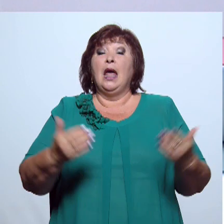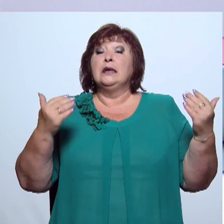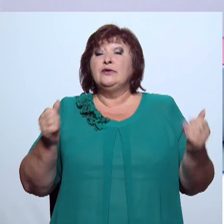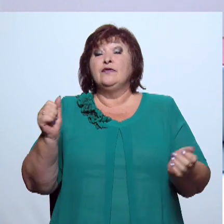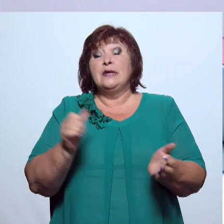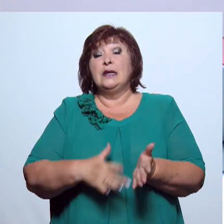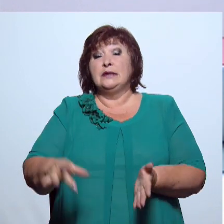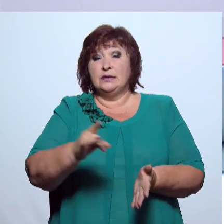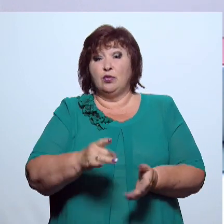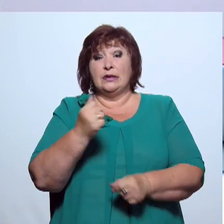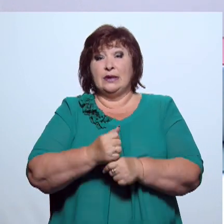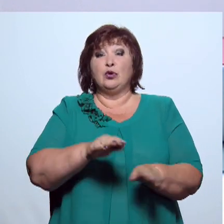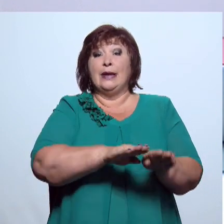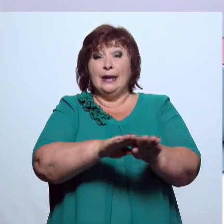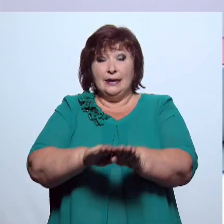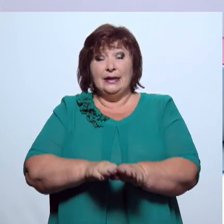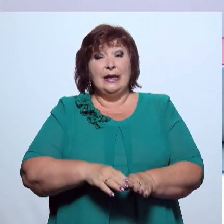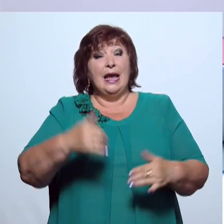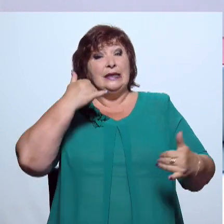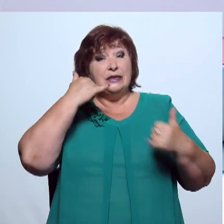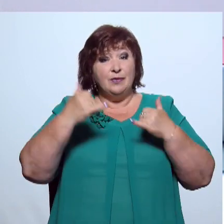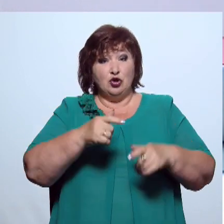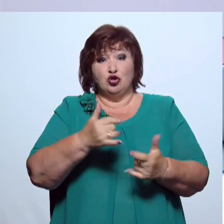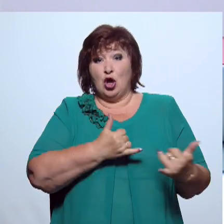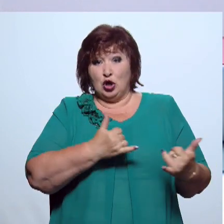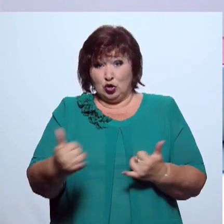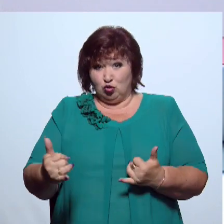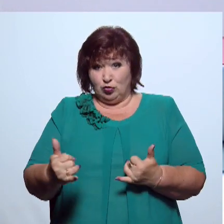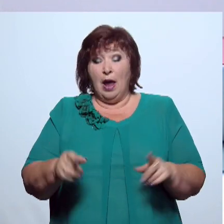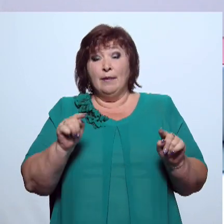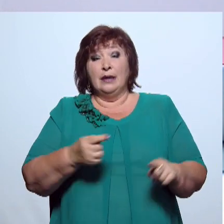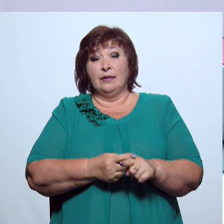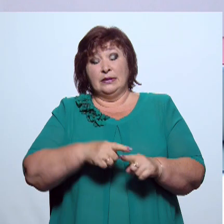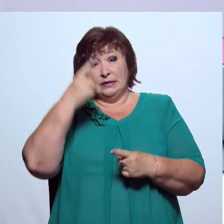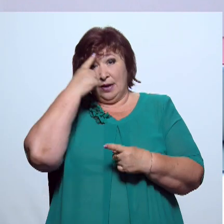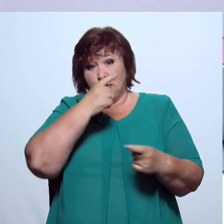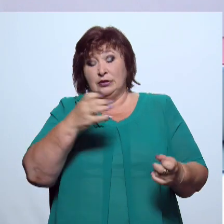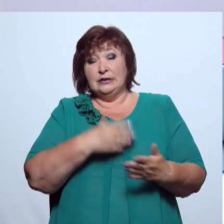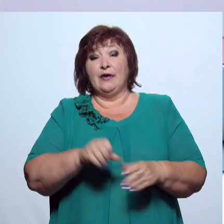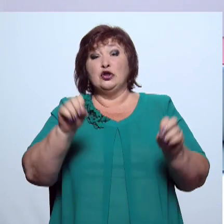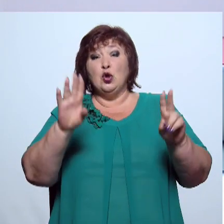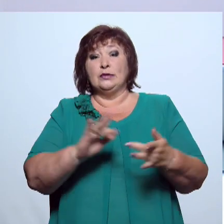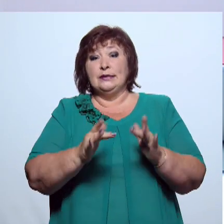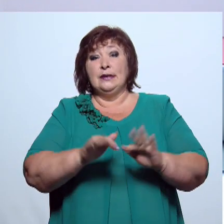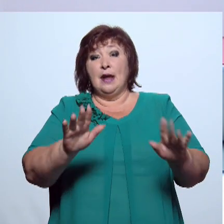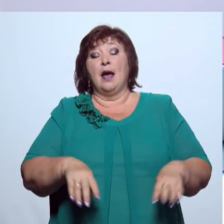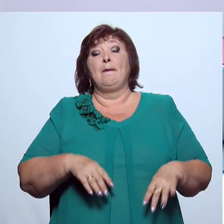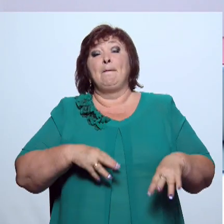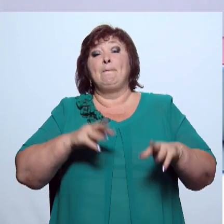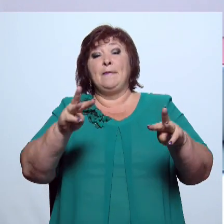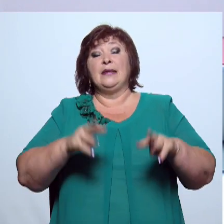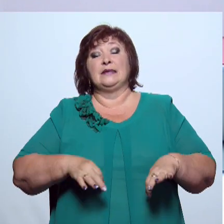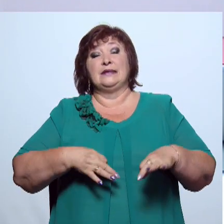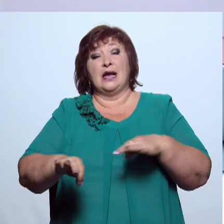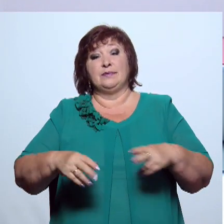Сегодня в столице республики заработала единая диспетчерская служба штрафстоянок. Об этом сообщил на своей странице в социальных сетях министр транспорта и